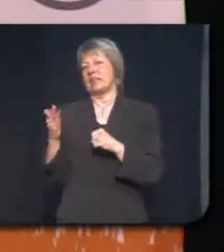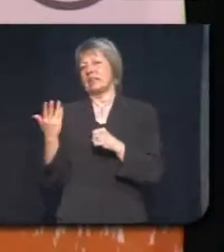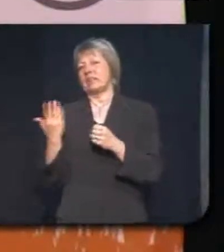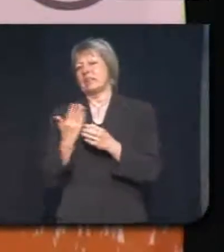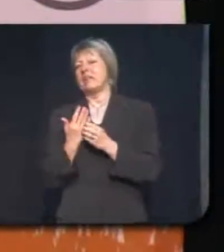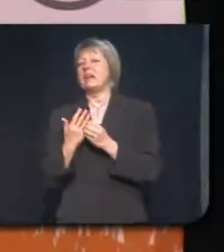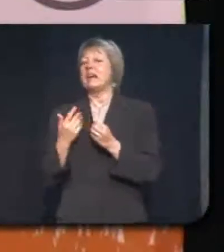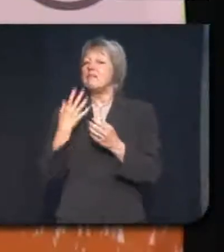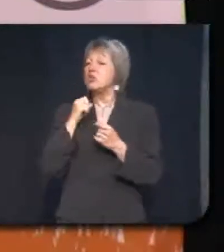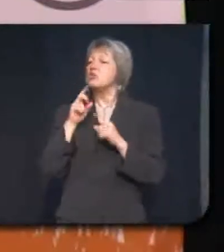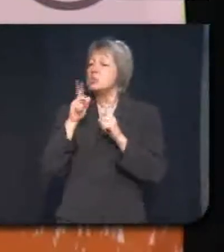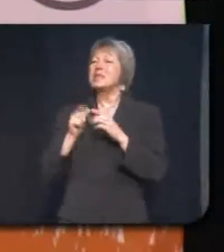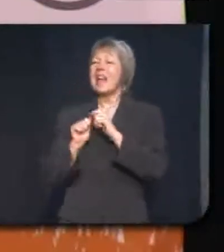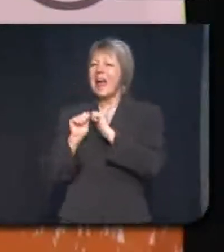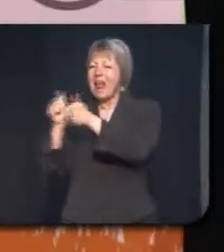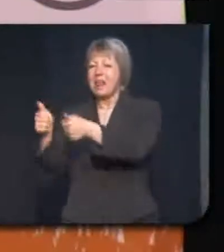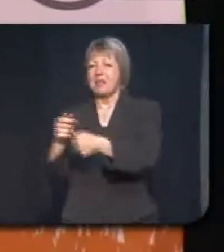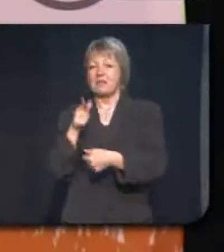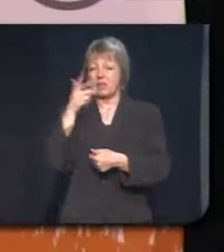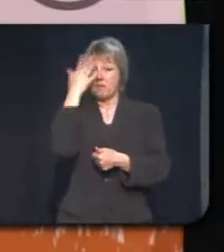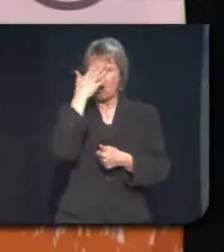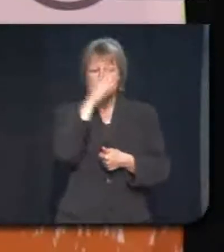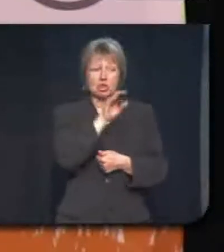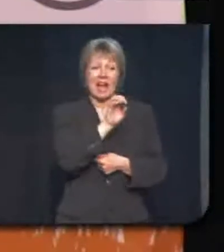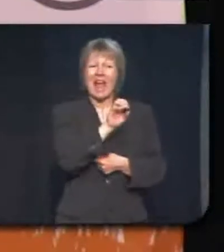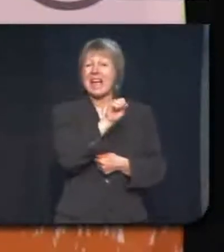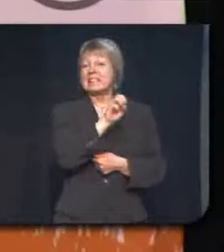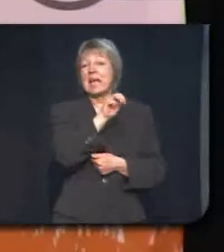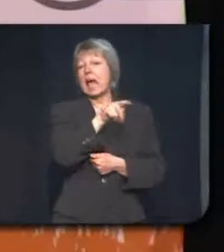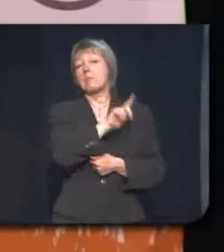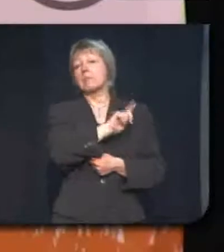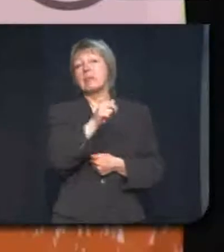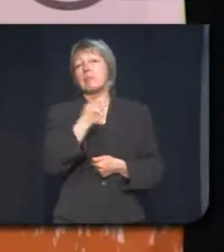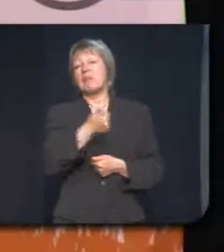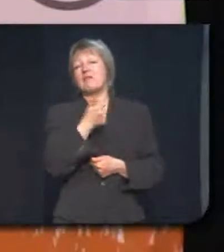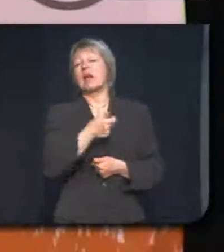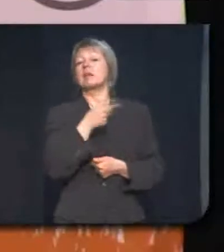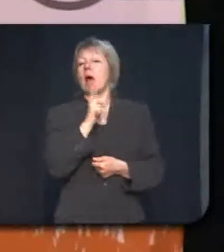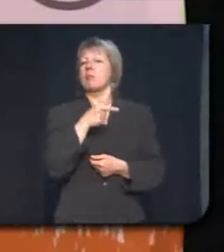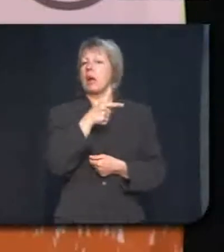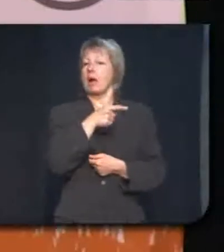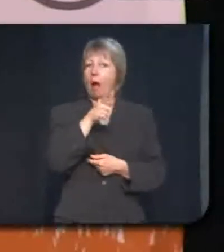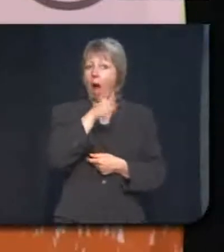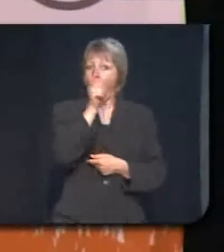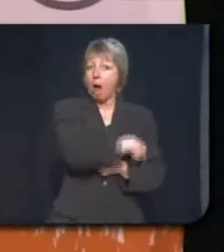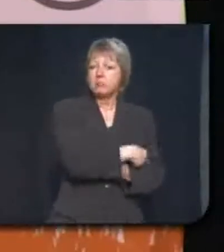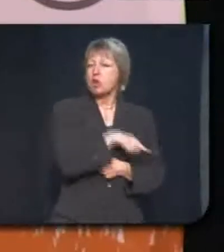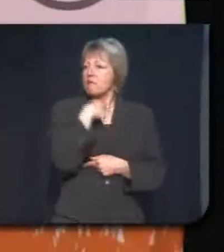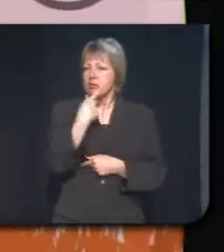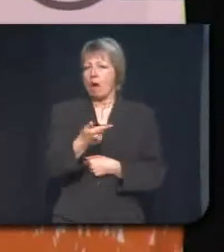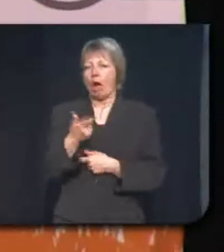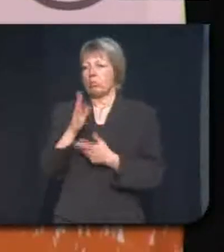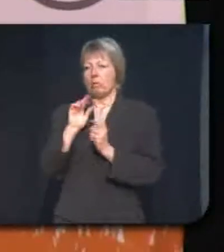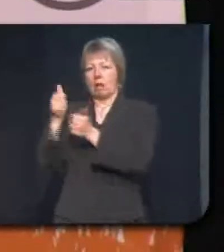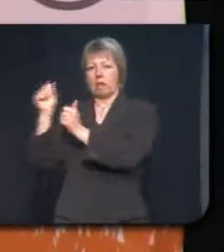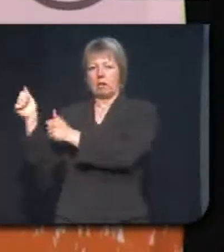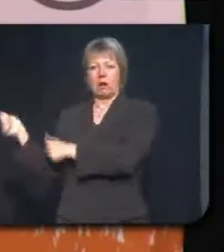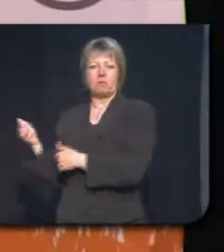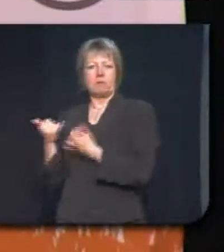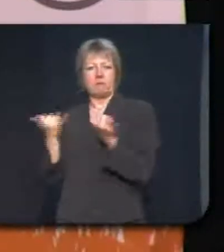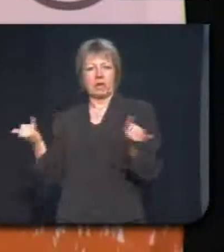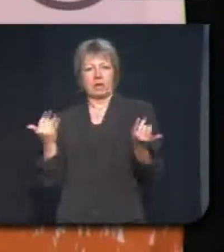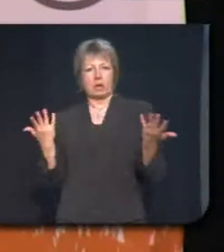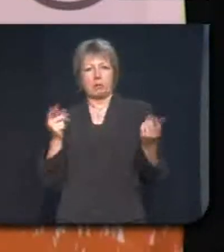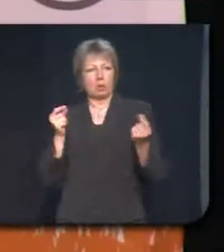ihn jetzt abschaffen haben wir erstmal keinen ersatzmechanismus der Staaten in den Insolvenz geführt werden dann oder den Insolvenz kommen